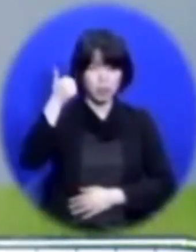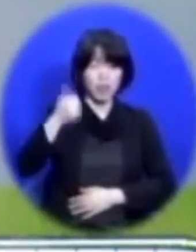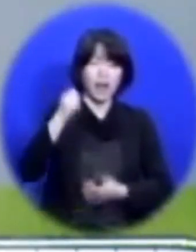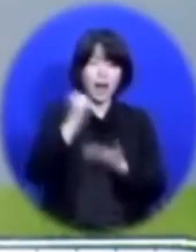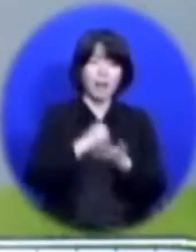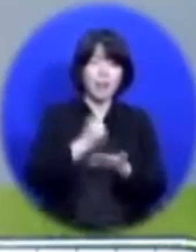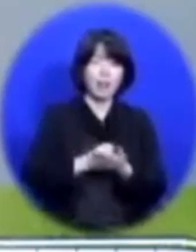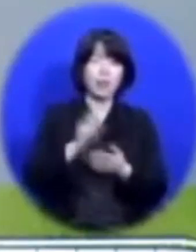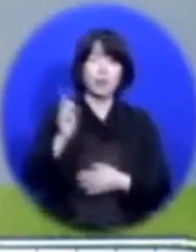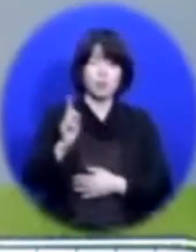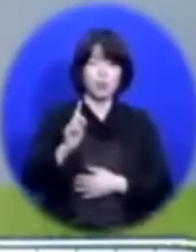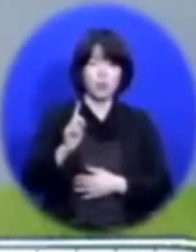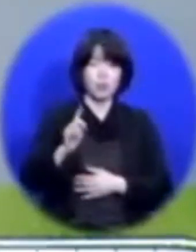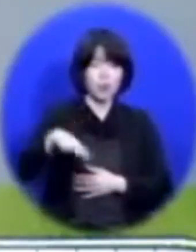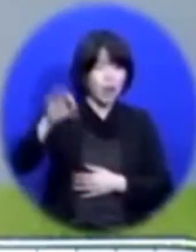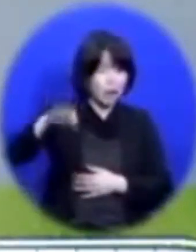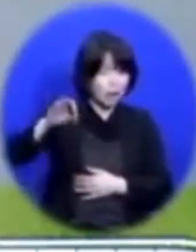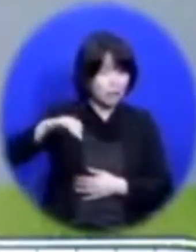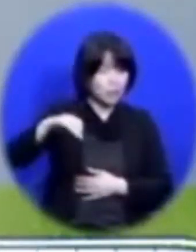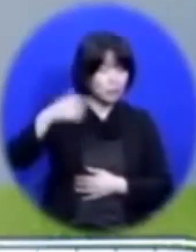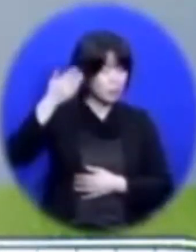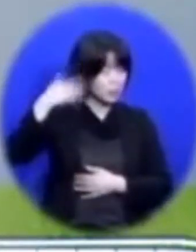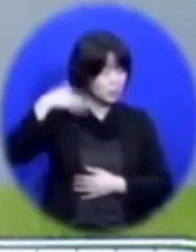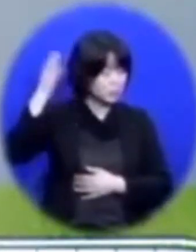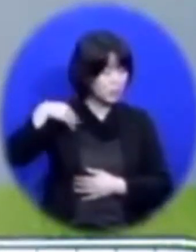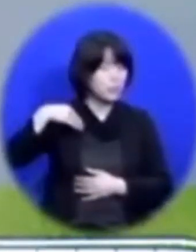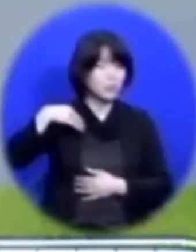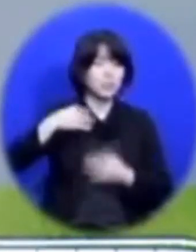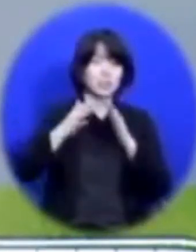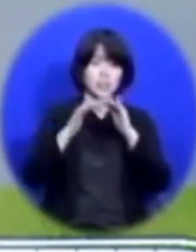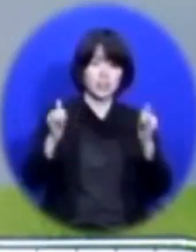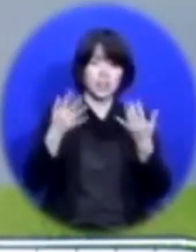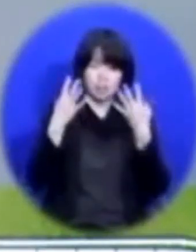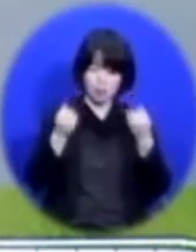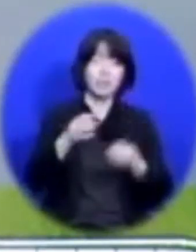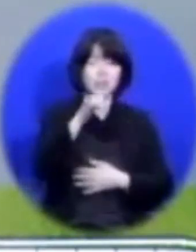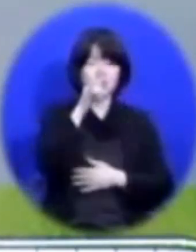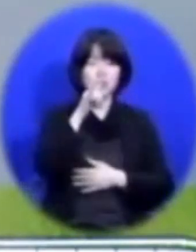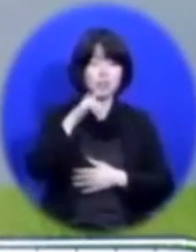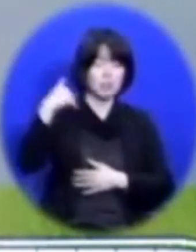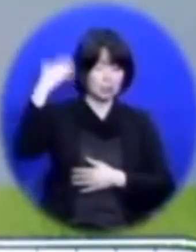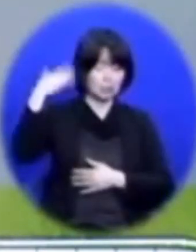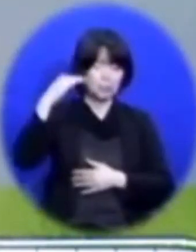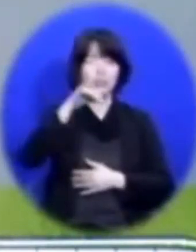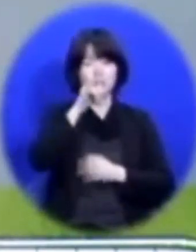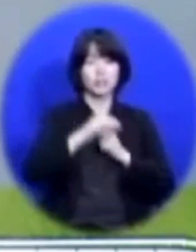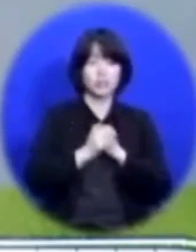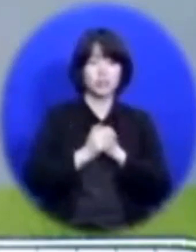것은 여러분중너무나많은분들이건성으로듣고계신다는점입니다. 여러분중일부는여전히